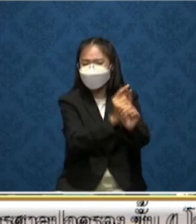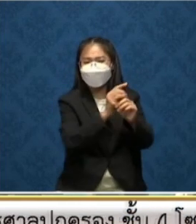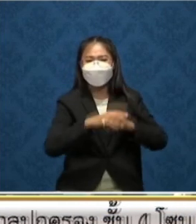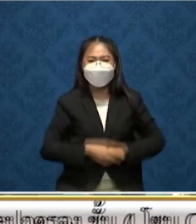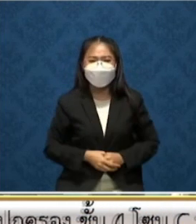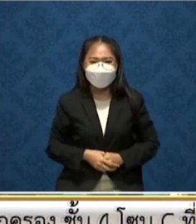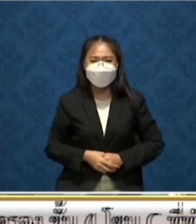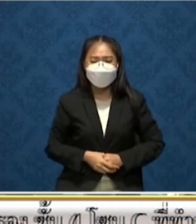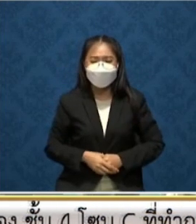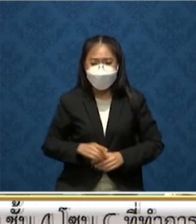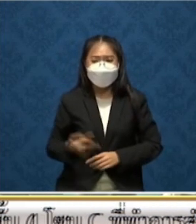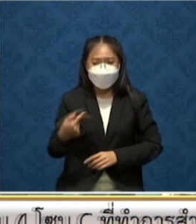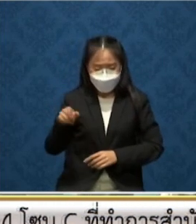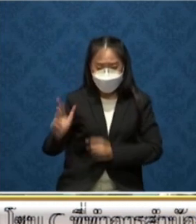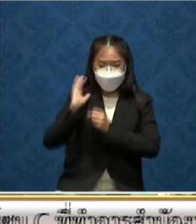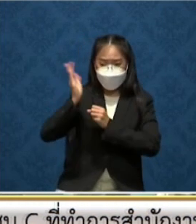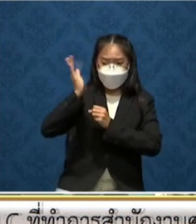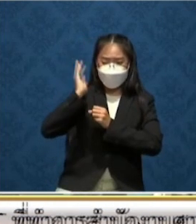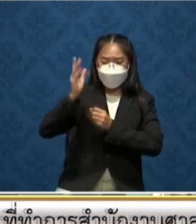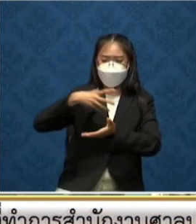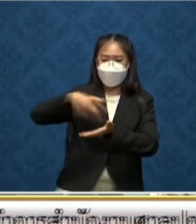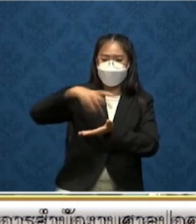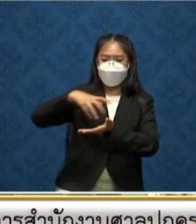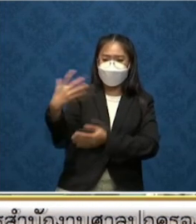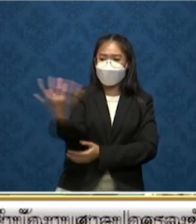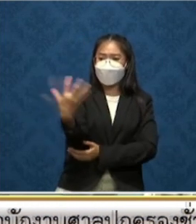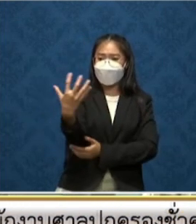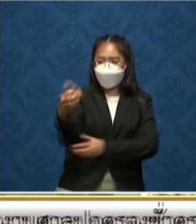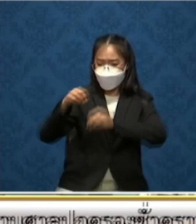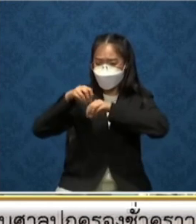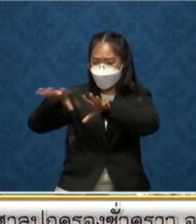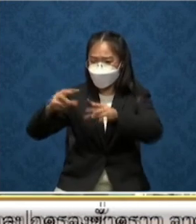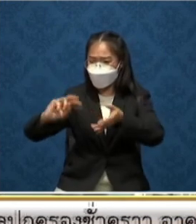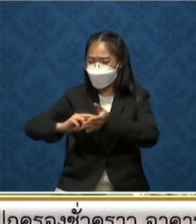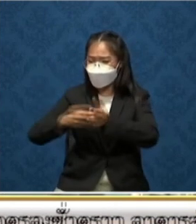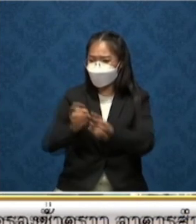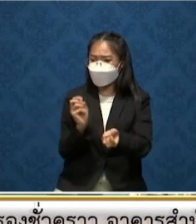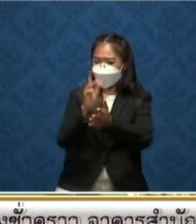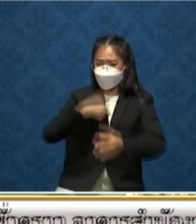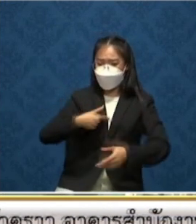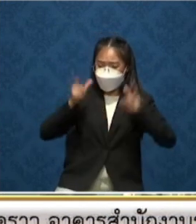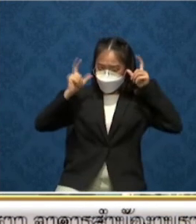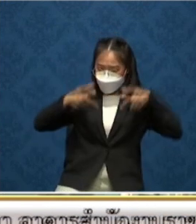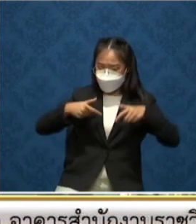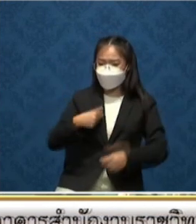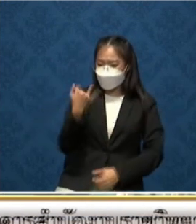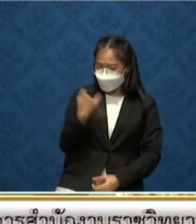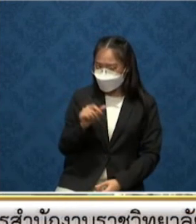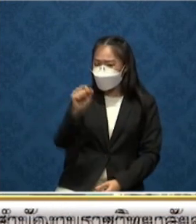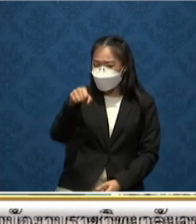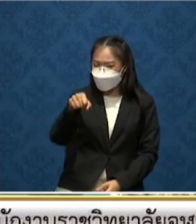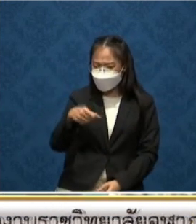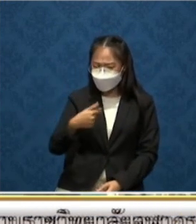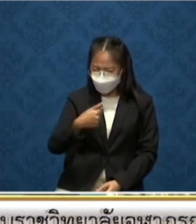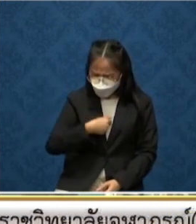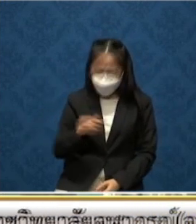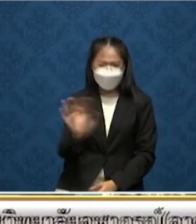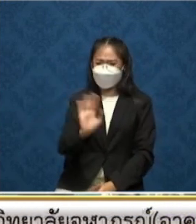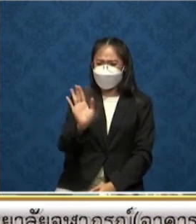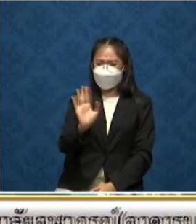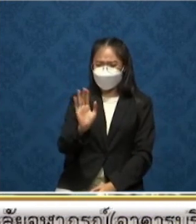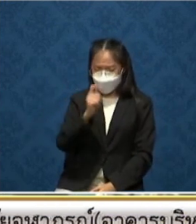านอยู่ใกล้วัดได้มาแจ้งข่าวเบื้องต้นทราบว่าเกิดอุบัติเหตุที่ประเทศอังกฤษค่ะแต่รายละเอียดยังไม่แน่ชั